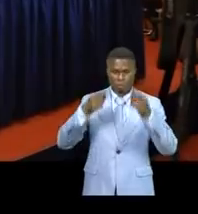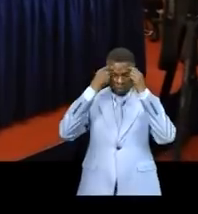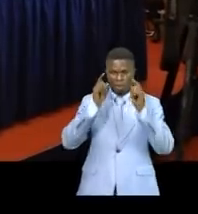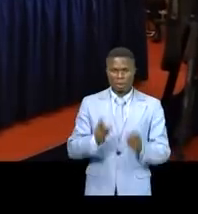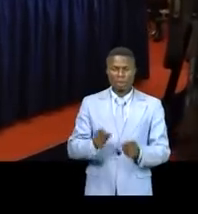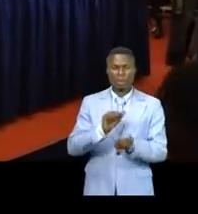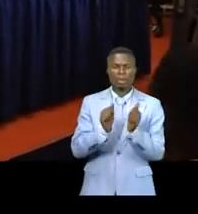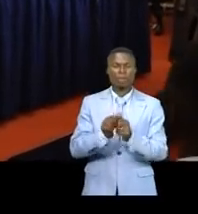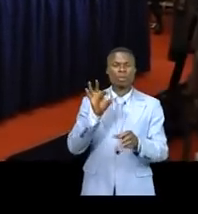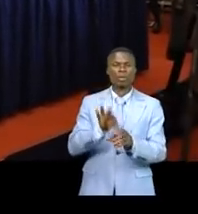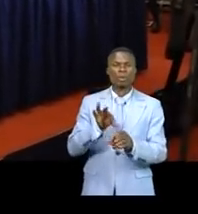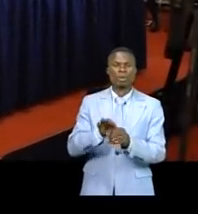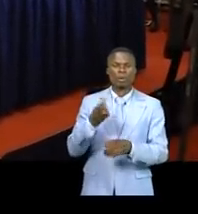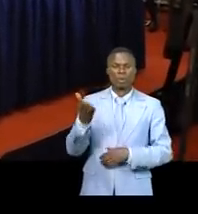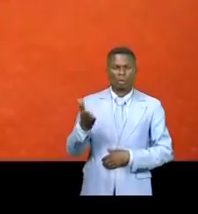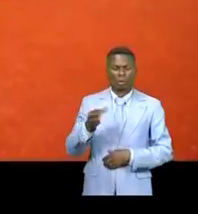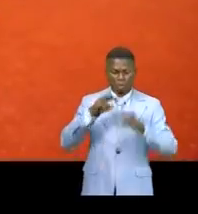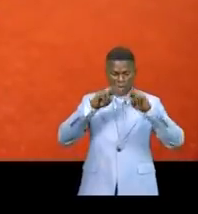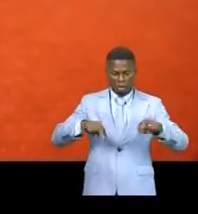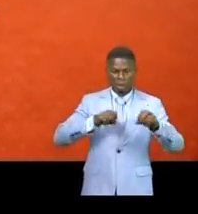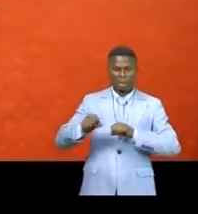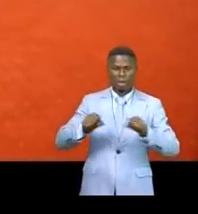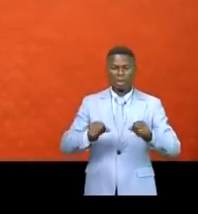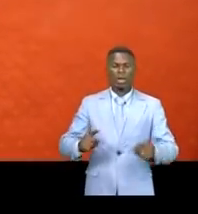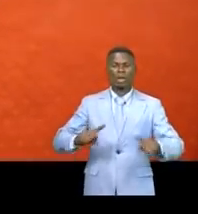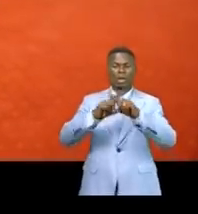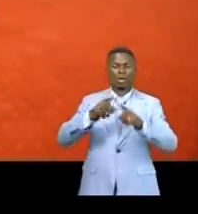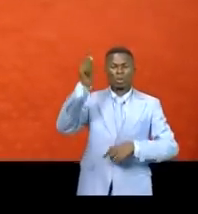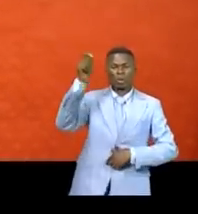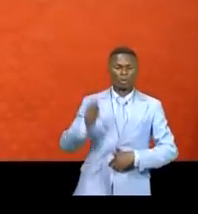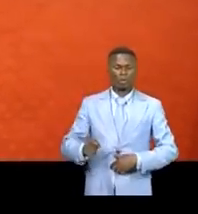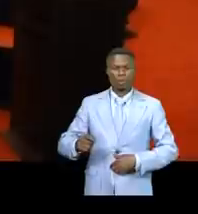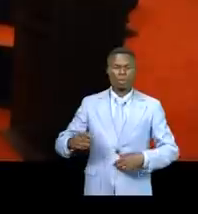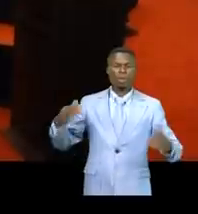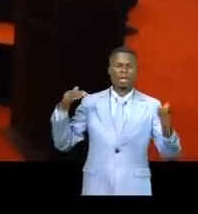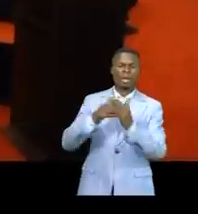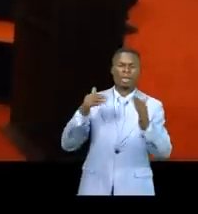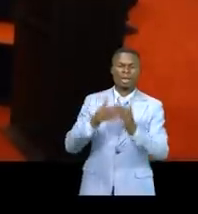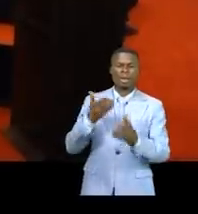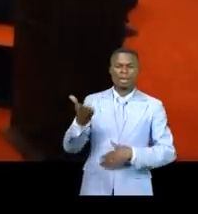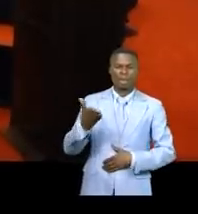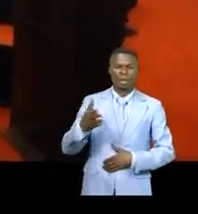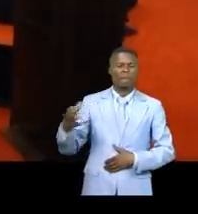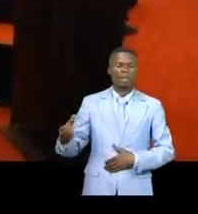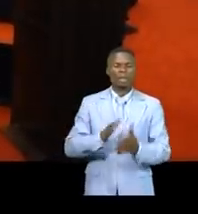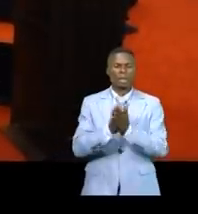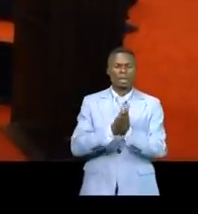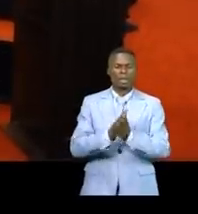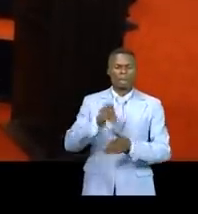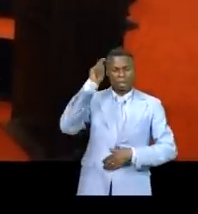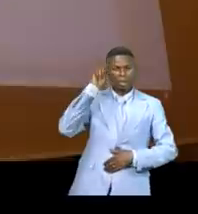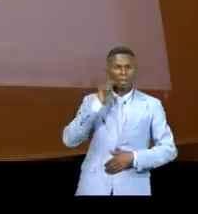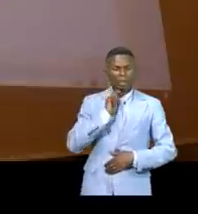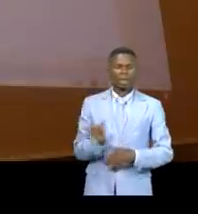sur les questions électorales, l'examen des conflits armés et des affrontements intercommunautaires, la prise en compte du genre dans